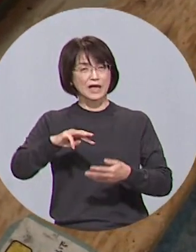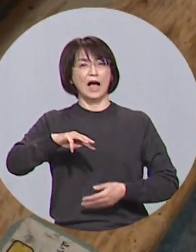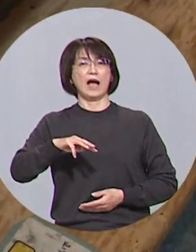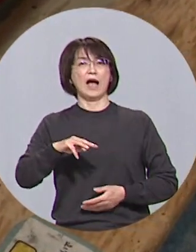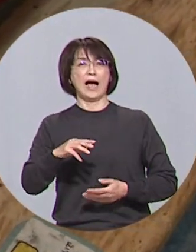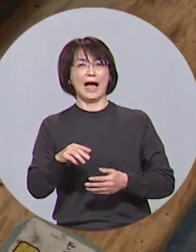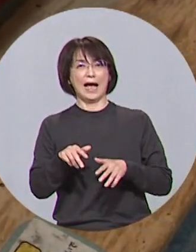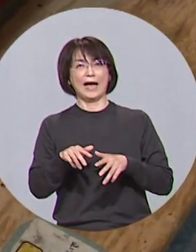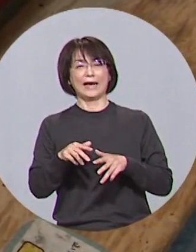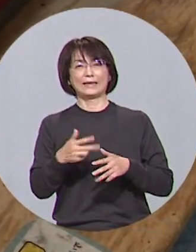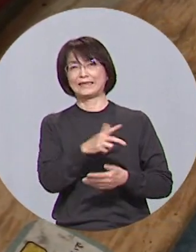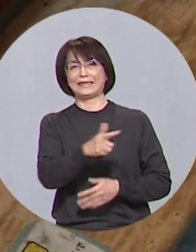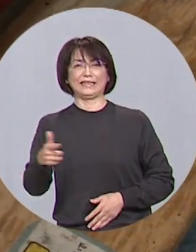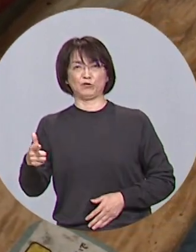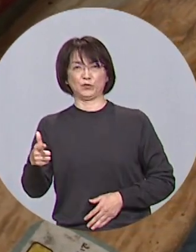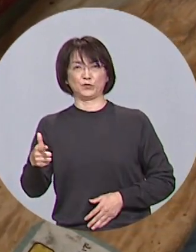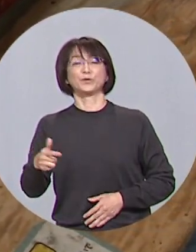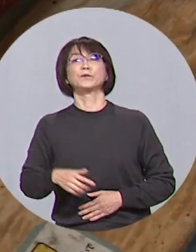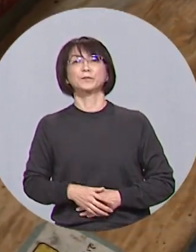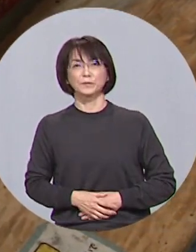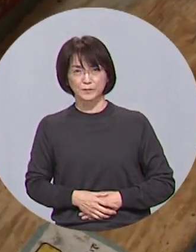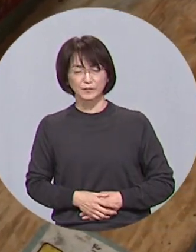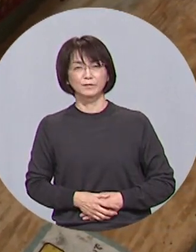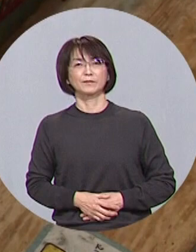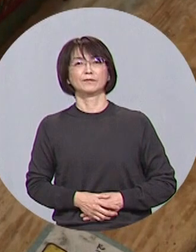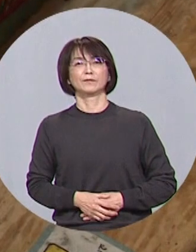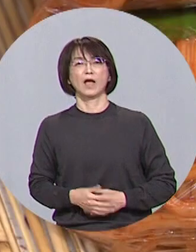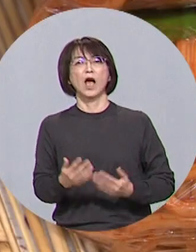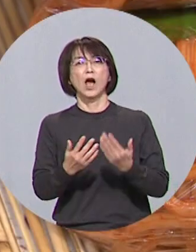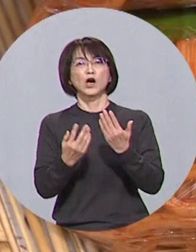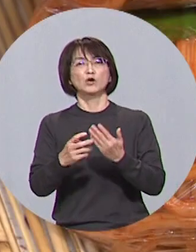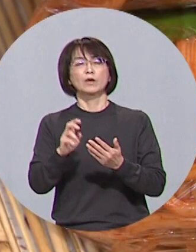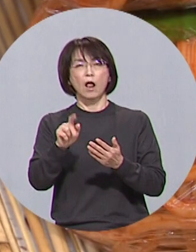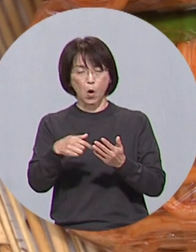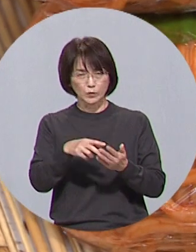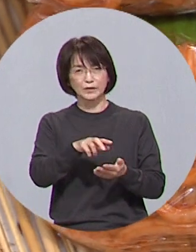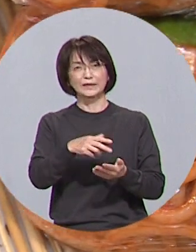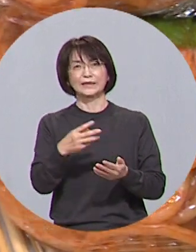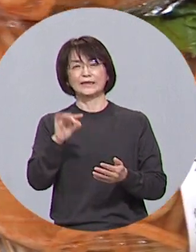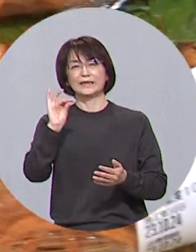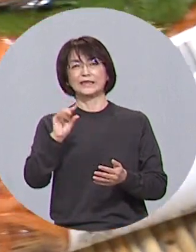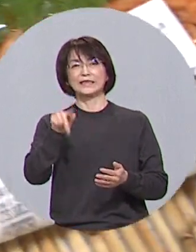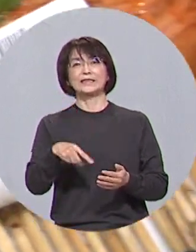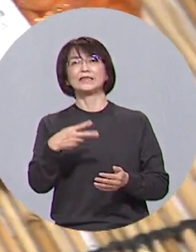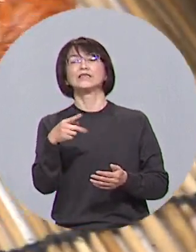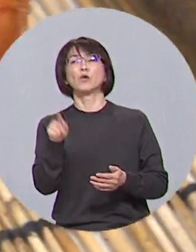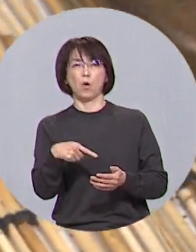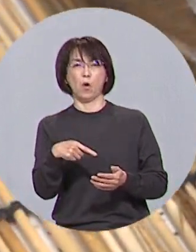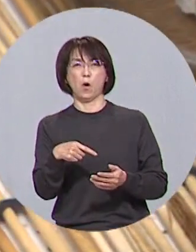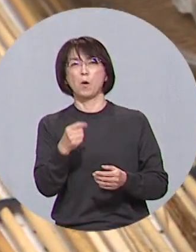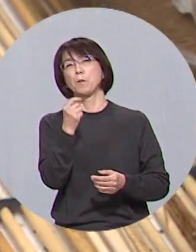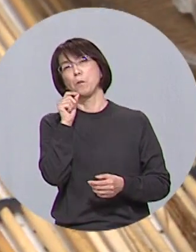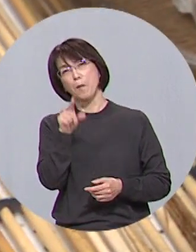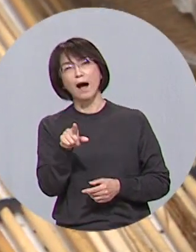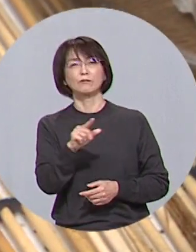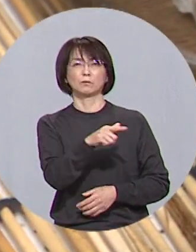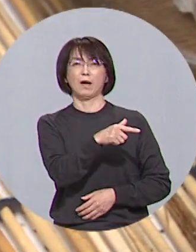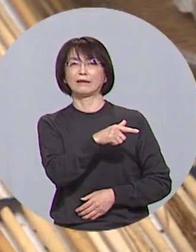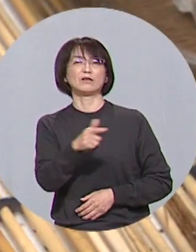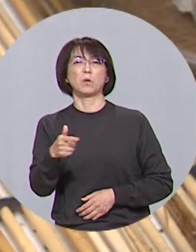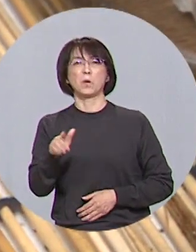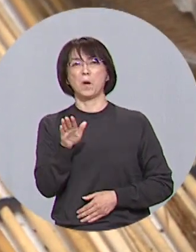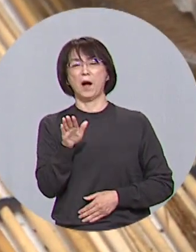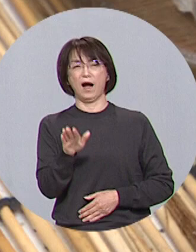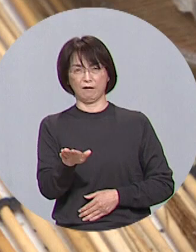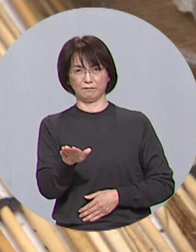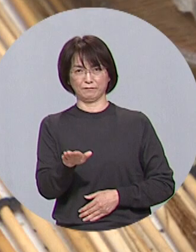ーゼ、草パスタシリーズ、 草パスタシリーズ、 草ロンチーノパンと、 はい、 草ロンにサラダパン、 草悪口